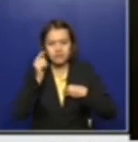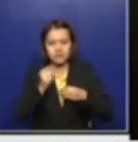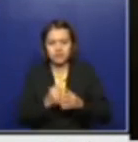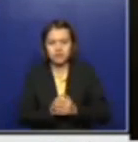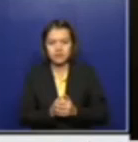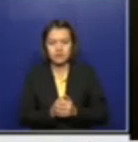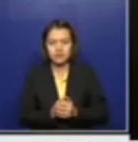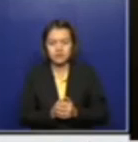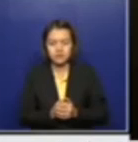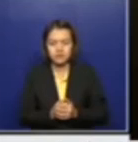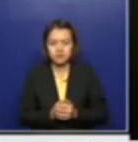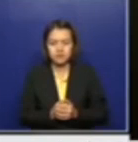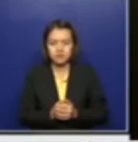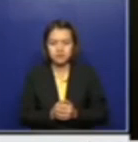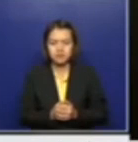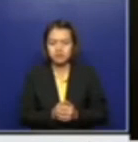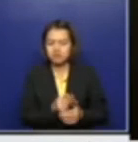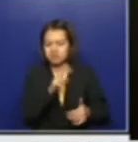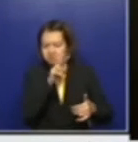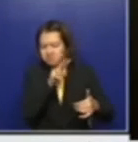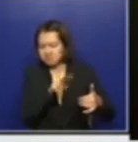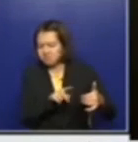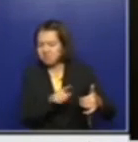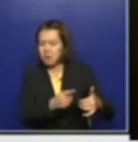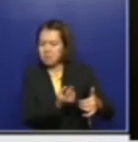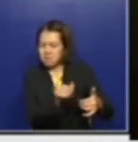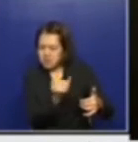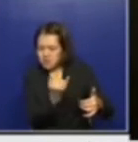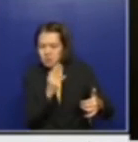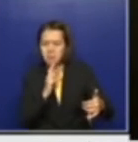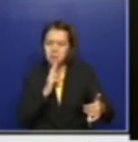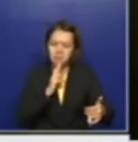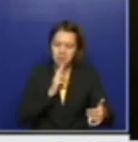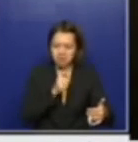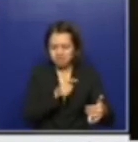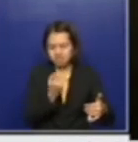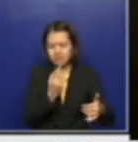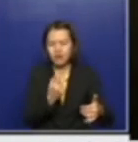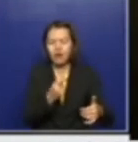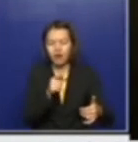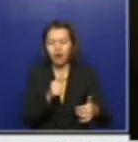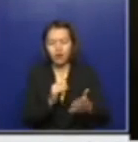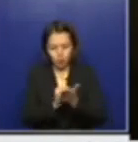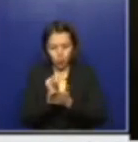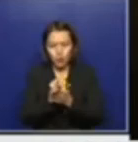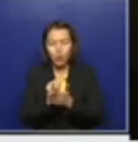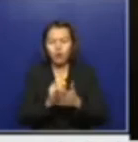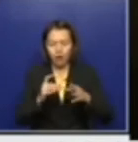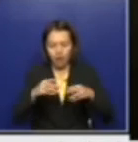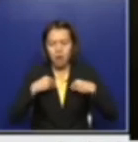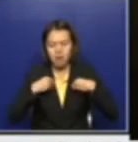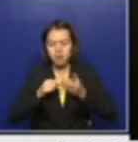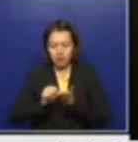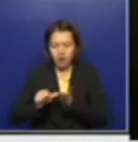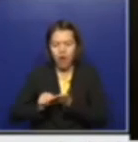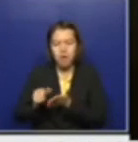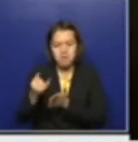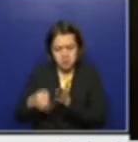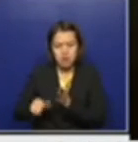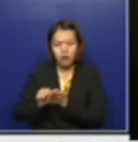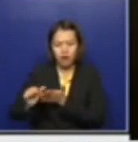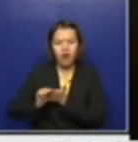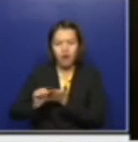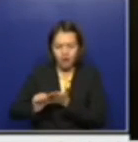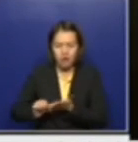อย่ามองเขาในเจตนาที่ร้ายและยอมรับในสิ่งที่ถูกต้องยอมแก้ไขในสิ่งที่ไม่ถูกต้อง